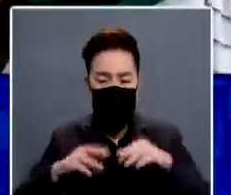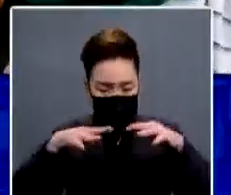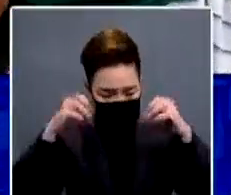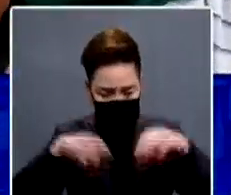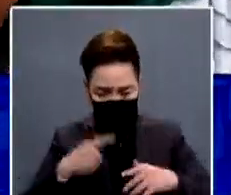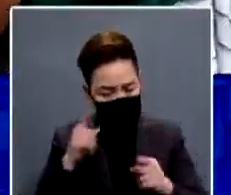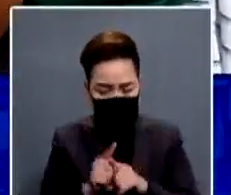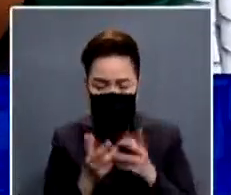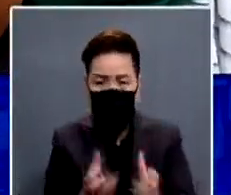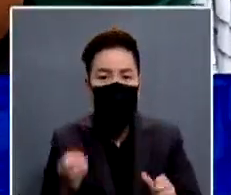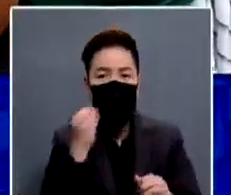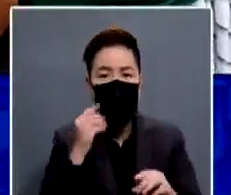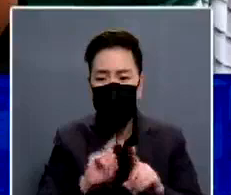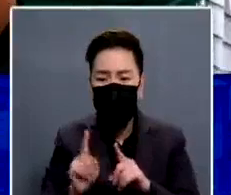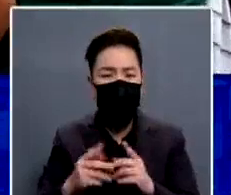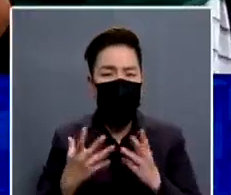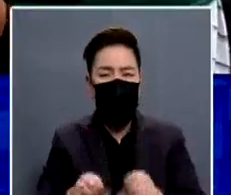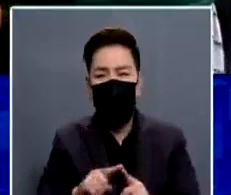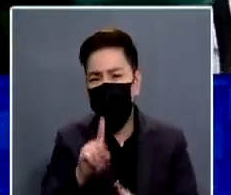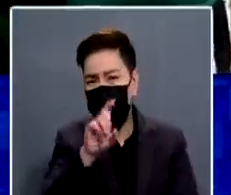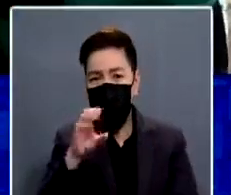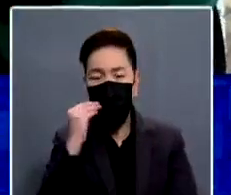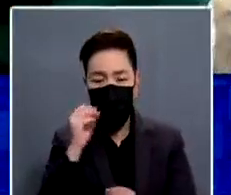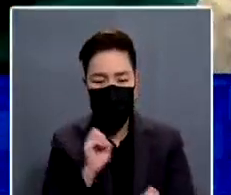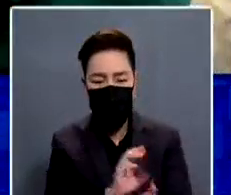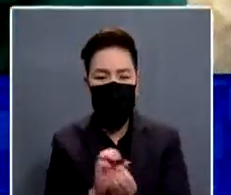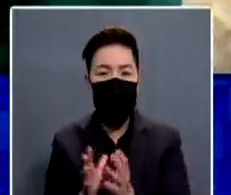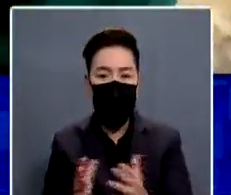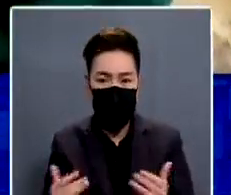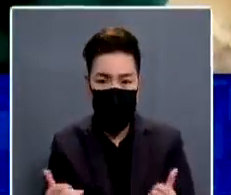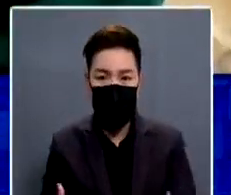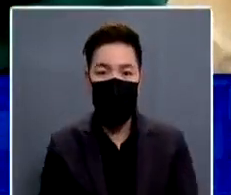ท่วมบ้านเรือนประชาชนเป็นร้อยหลังคาเรือนเลยนะคะแถมยังกระจายเป็นวงกว้างด้วยค่ะ